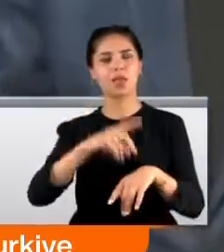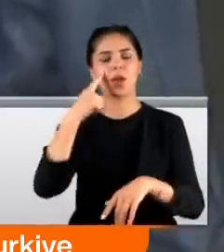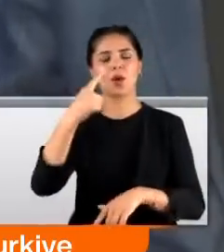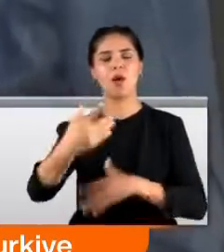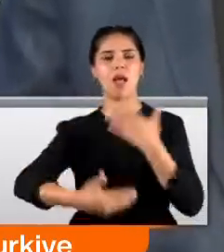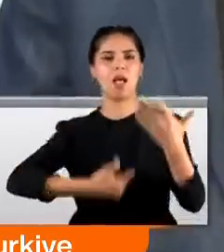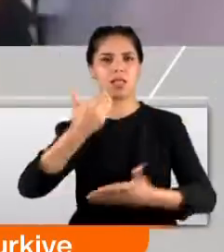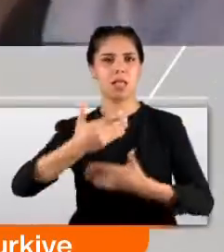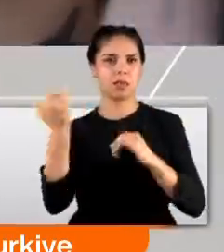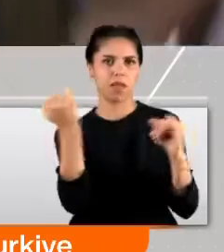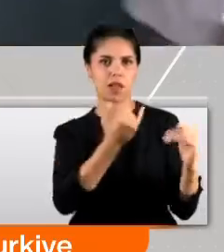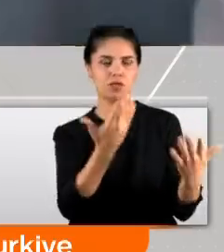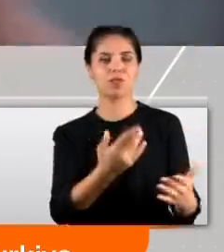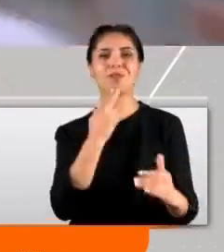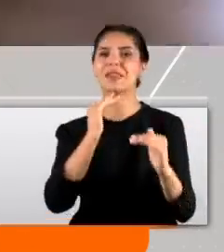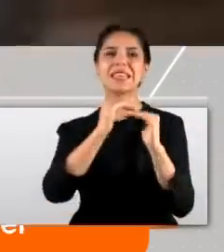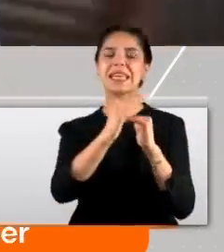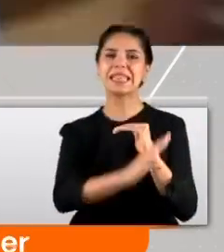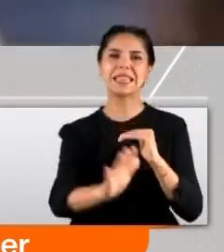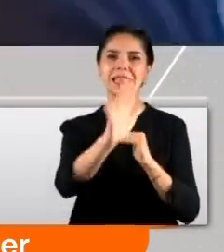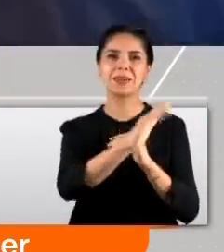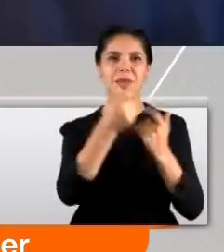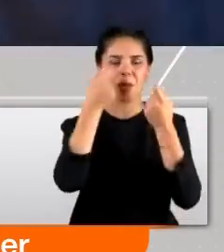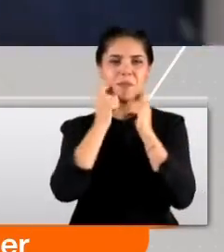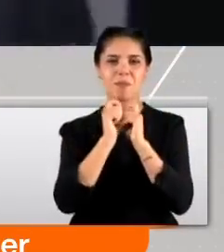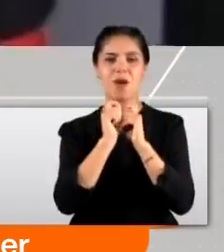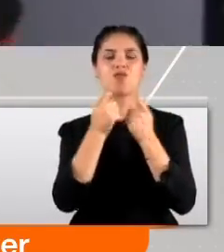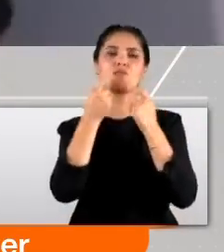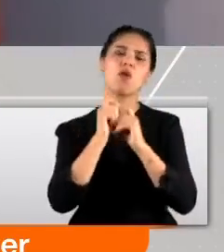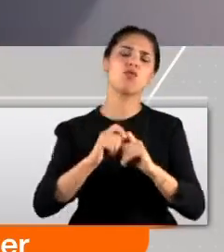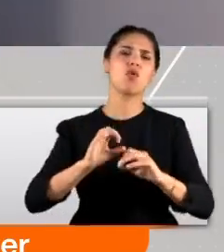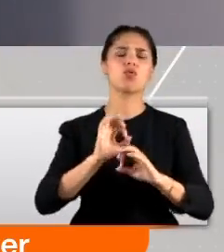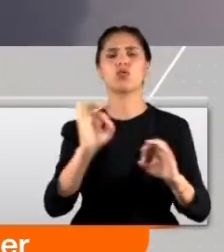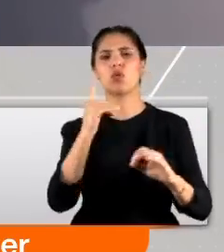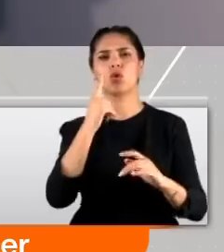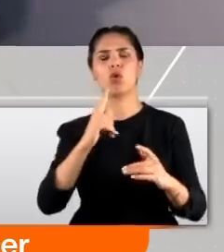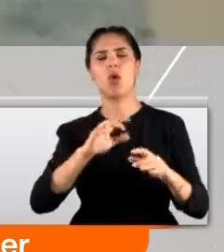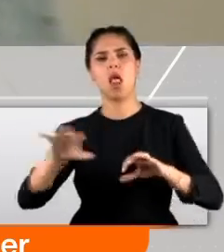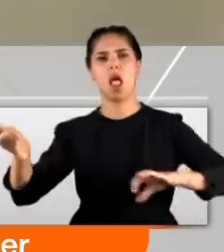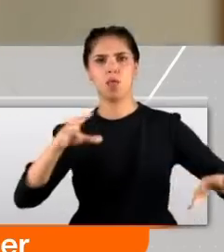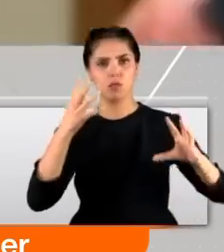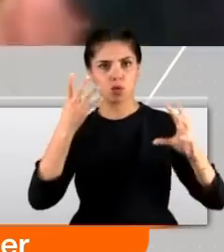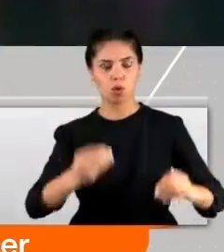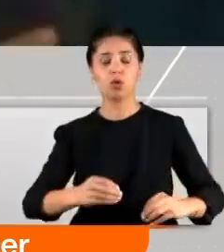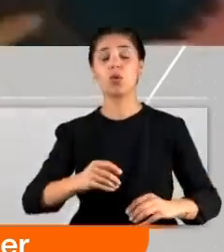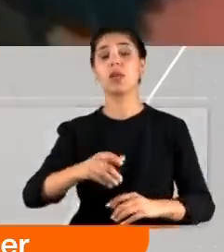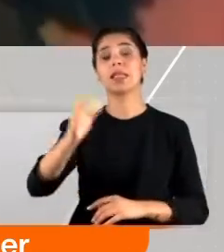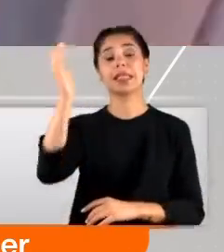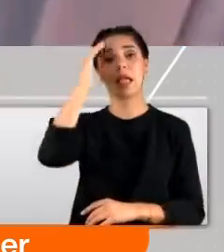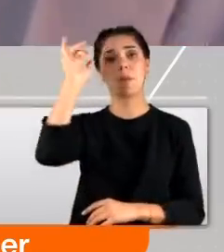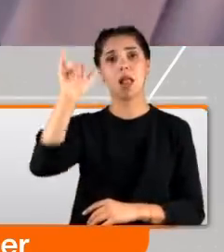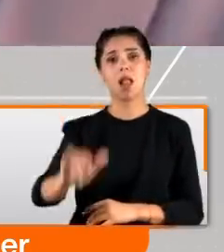başladı eleştirilerine. Kadınlarımızın başörtülü başörtüsüz diye ayrımcılığa uğradığı temel hak